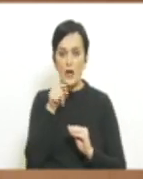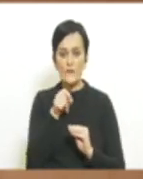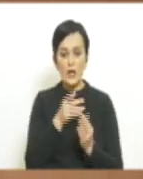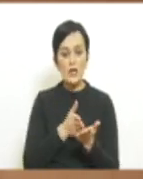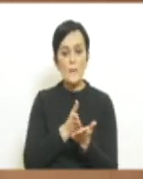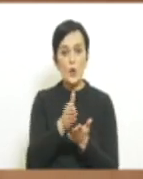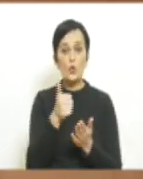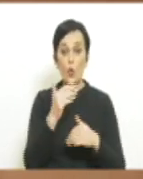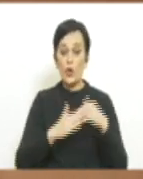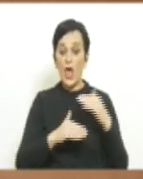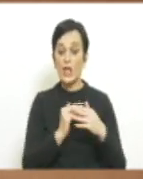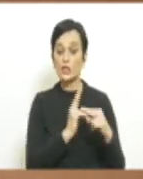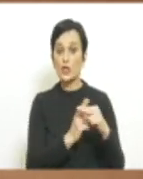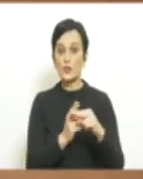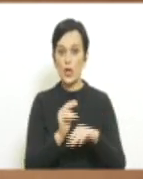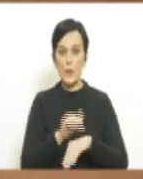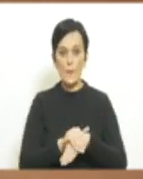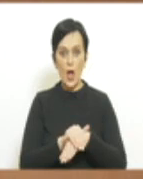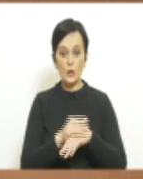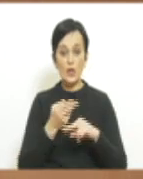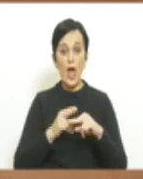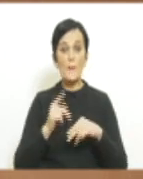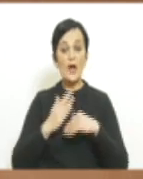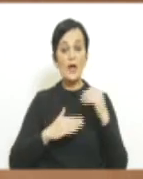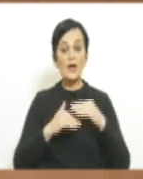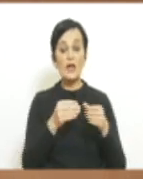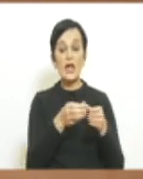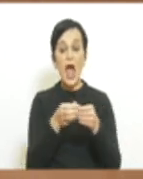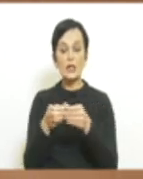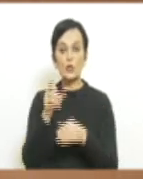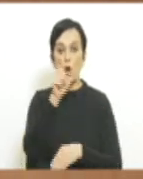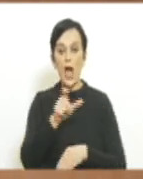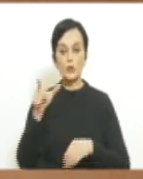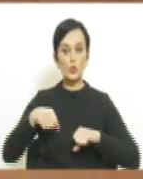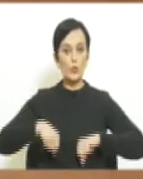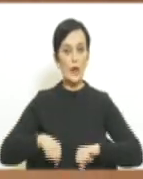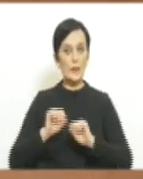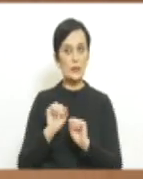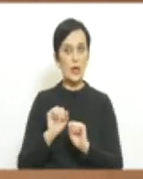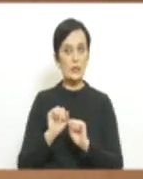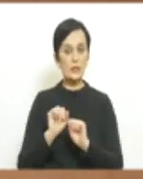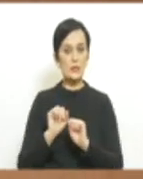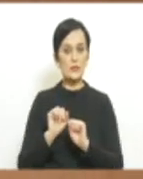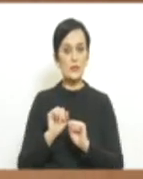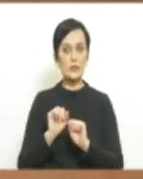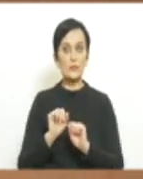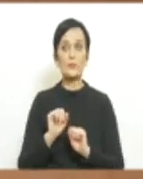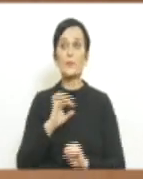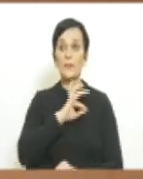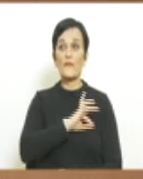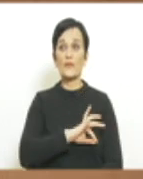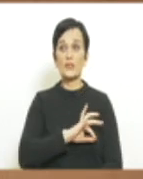როგორც ხელისშემშლელი ფაქტორი, ასე ვთქვათ, ამ კატეგორიის ადამიანების უფლებების დაცვისთვის. Და